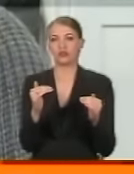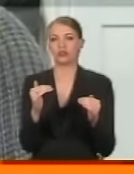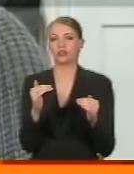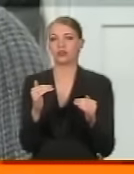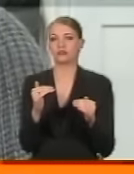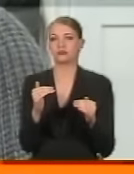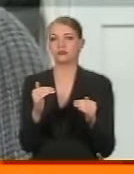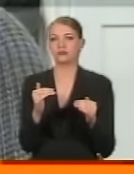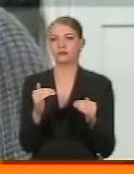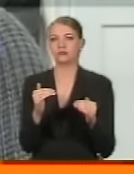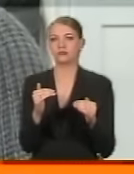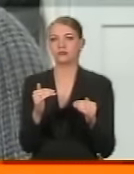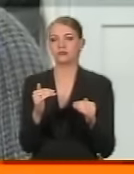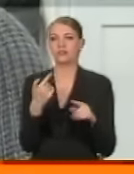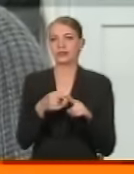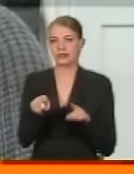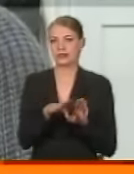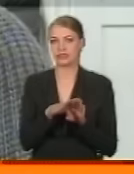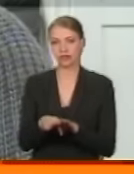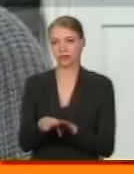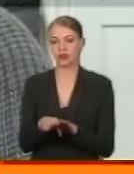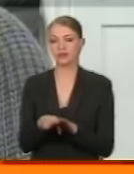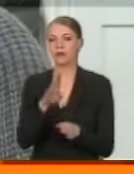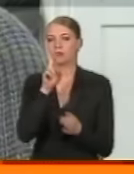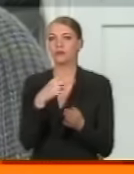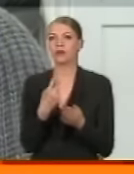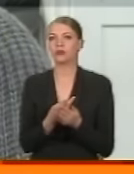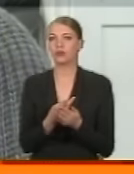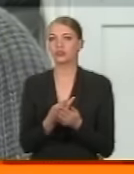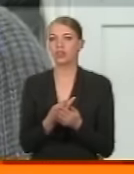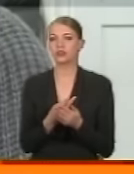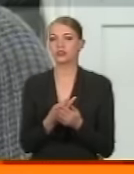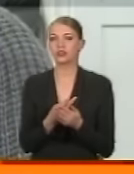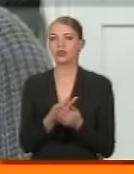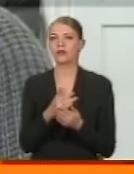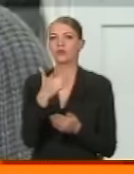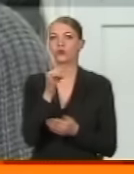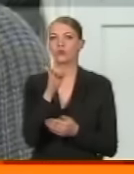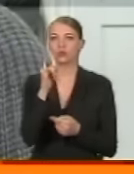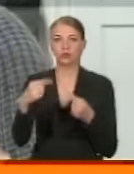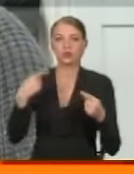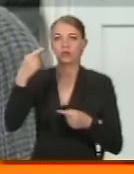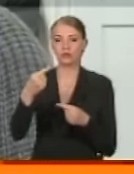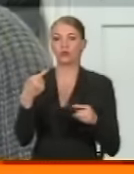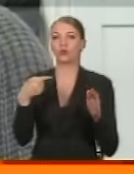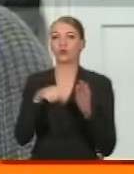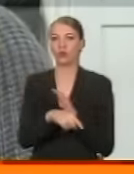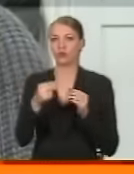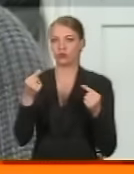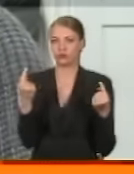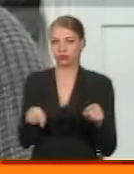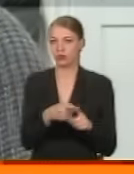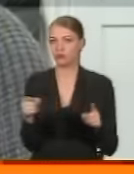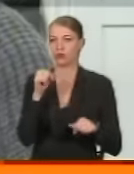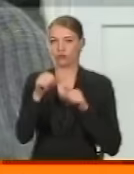же цих стандартів передбачається останнє в грудні. Тобто інфляція впродовж